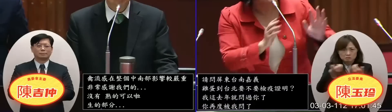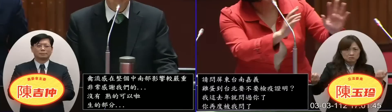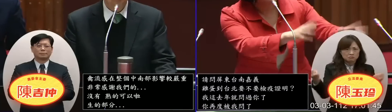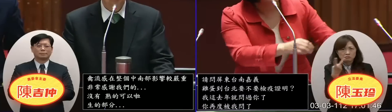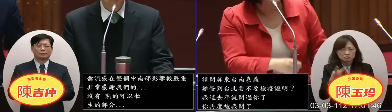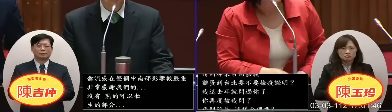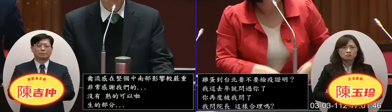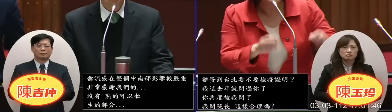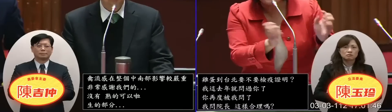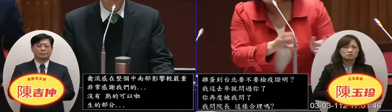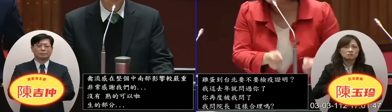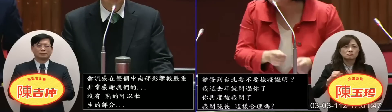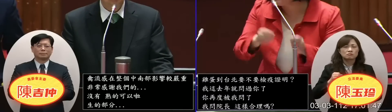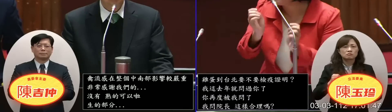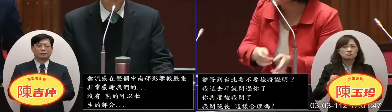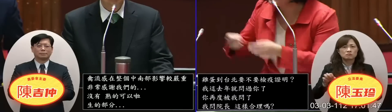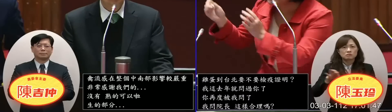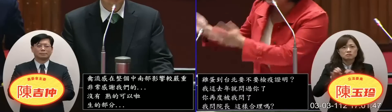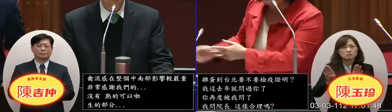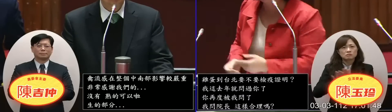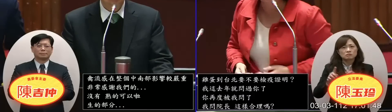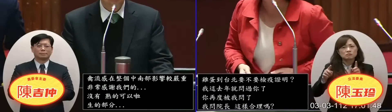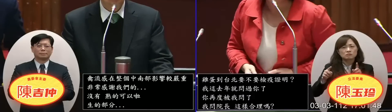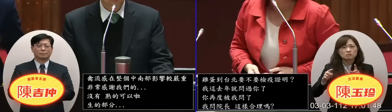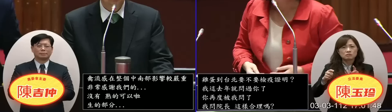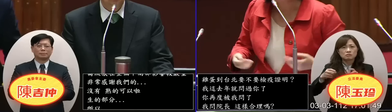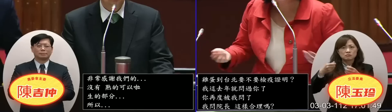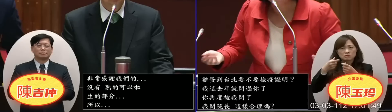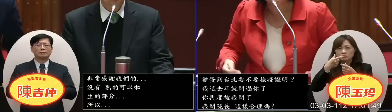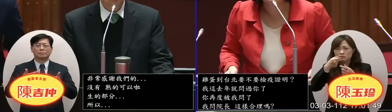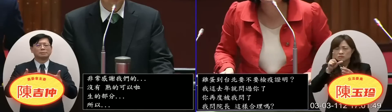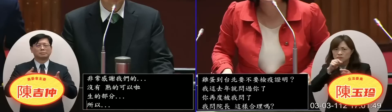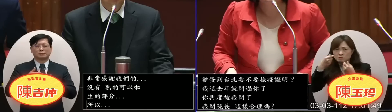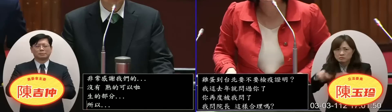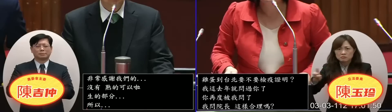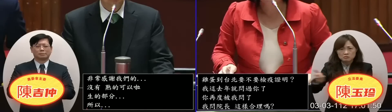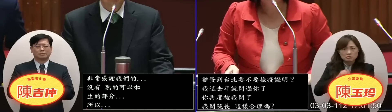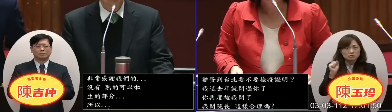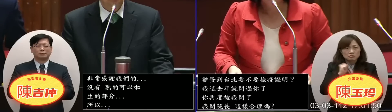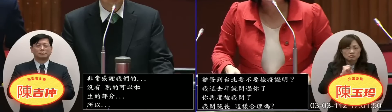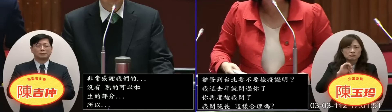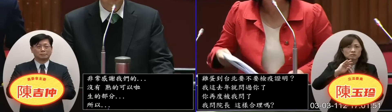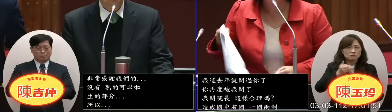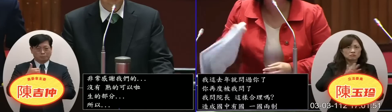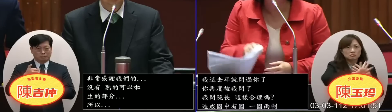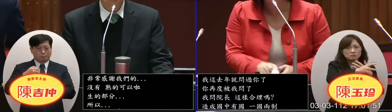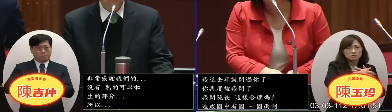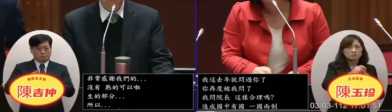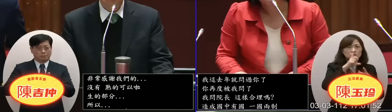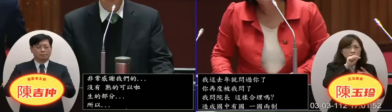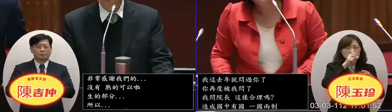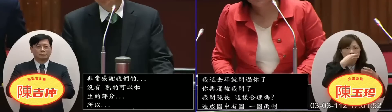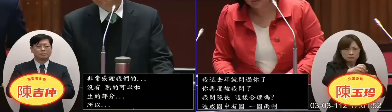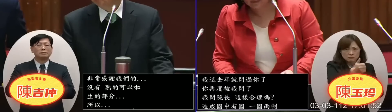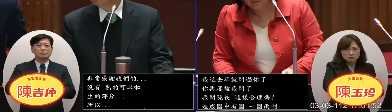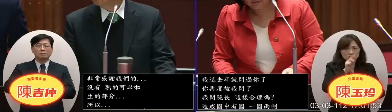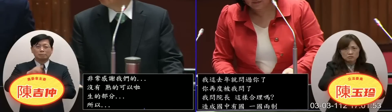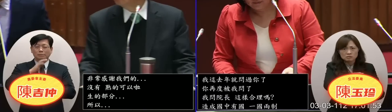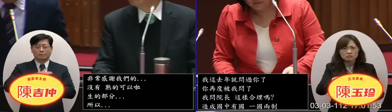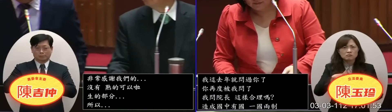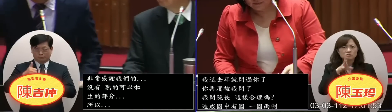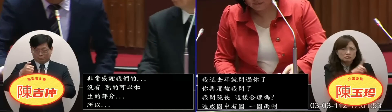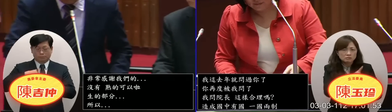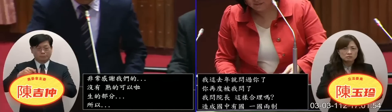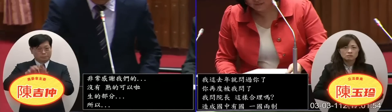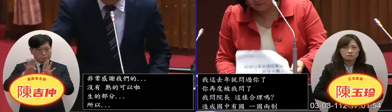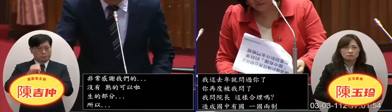湾人不能从金门出境，正常人金门鸡蛋不能带到台湾来。 没 了，你觉得金门人会怎么想呢？ 真的很谢谢委员，而且这个我要非常感谢金